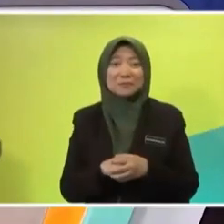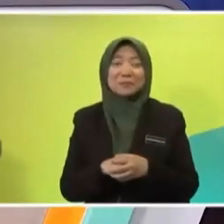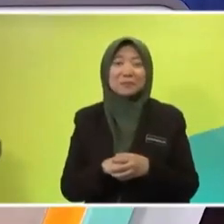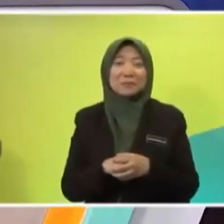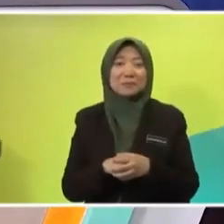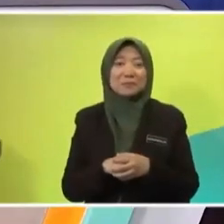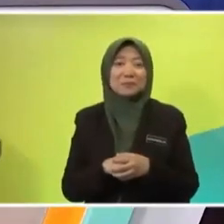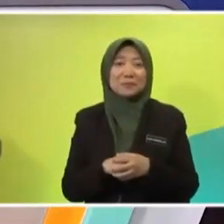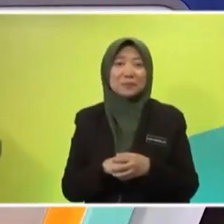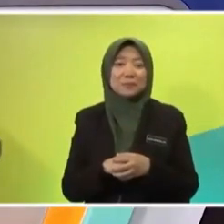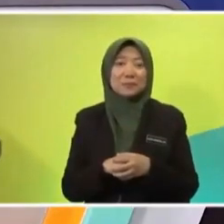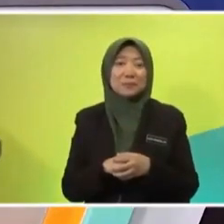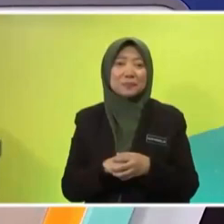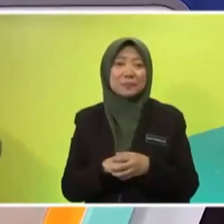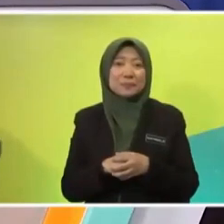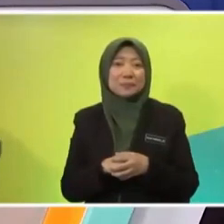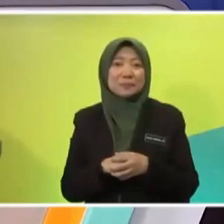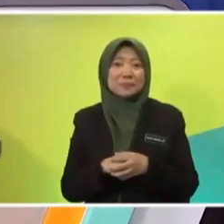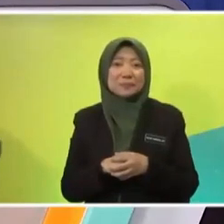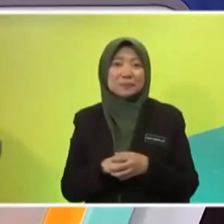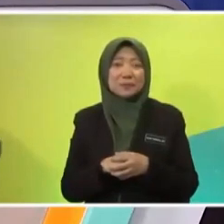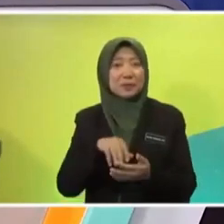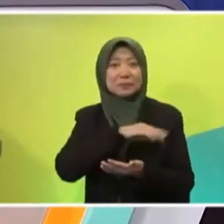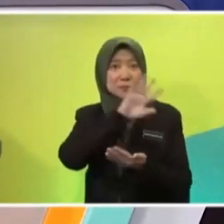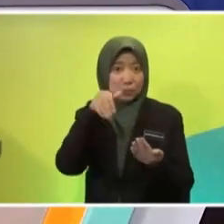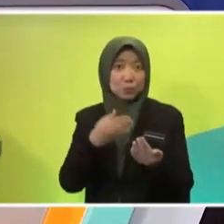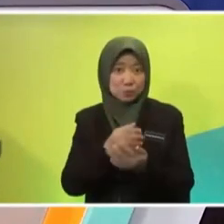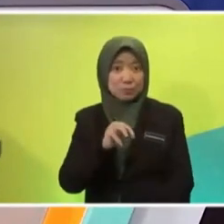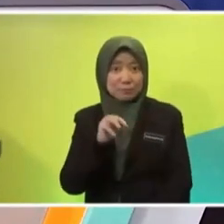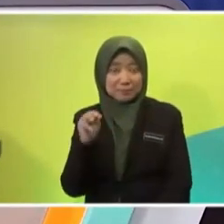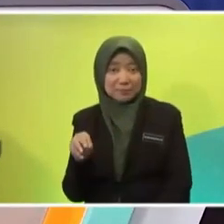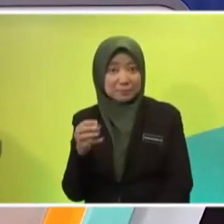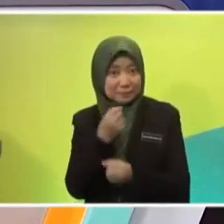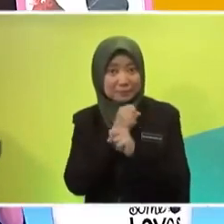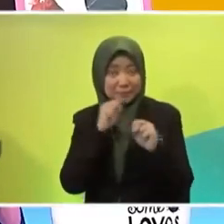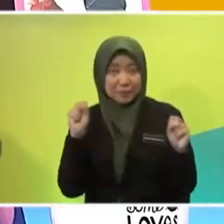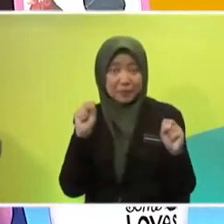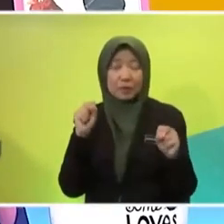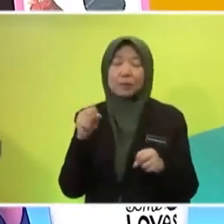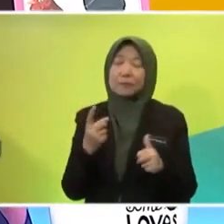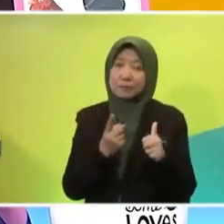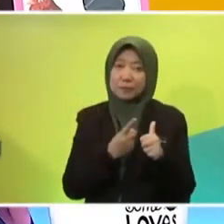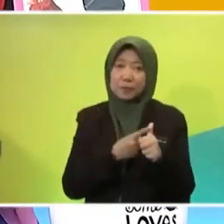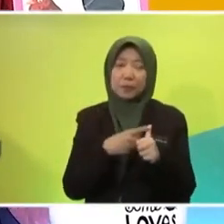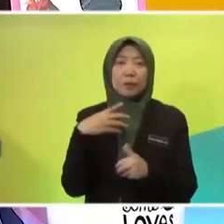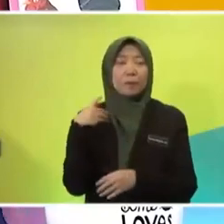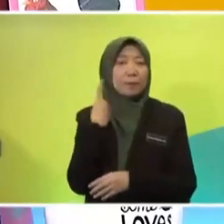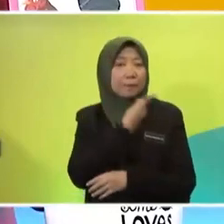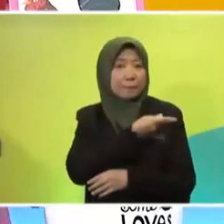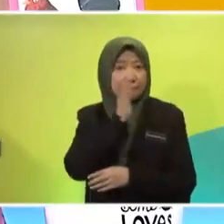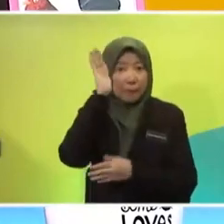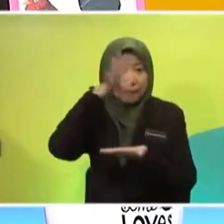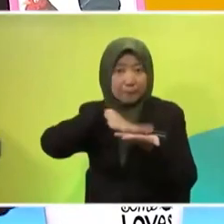baiklah Kak Rina, Cikgu Su dan para penonton di luar sana. Okey, kita akan belajar berkenaan